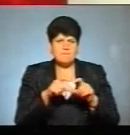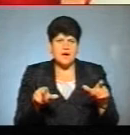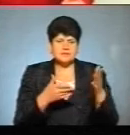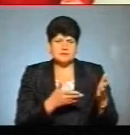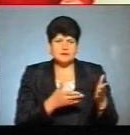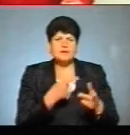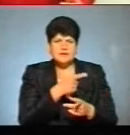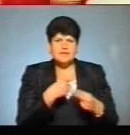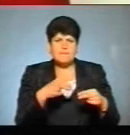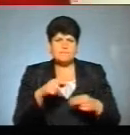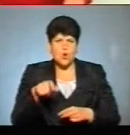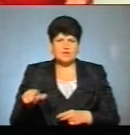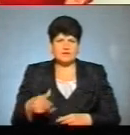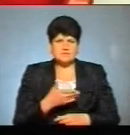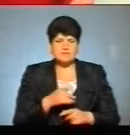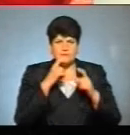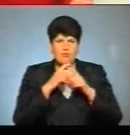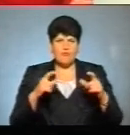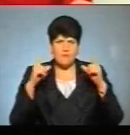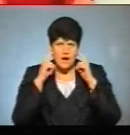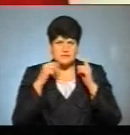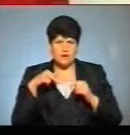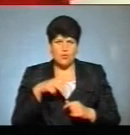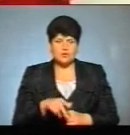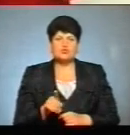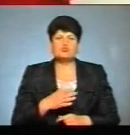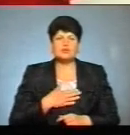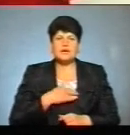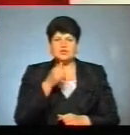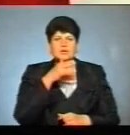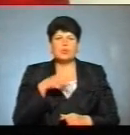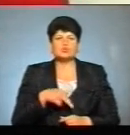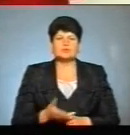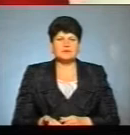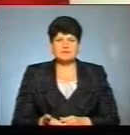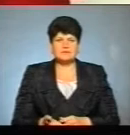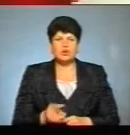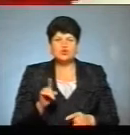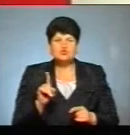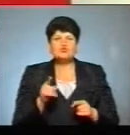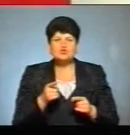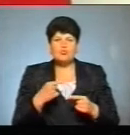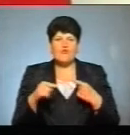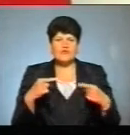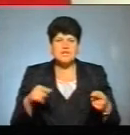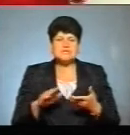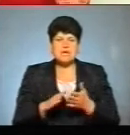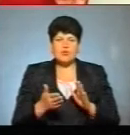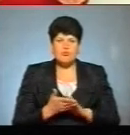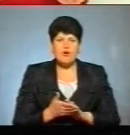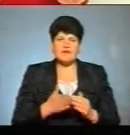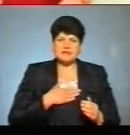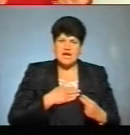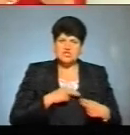Їхні продавці в масках ходять, так? Чому наші не можуть ходити? Чому в різних умовах наші працівники і